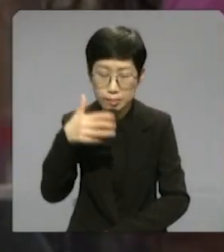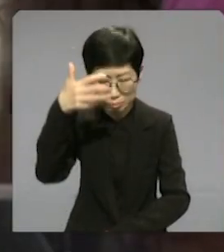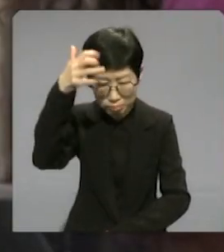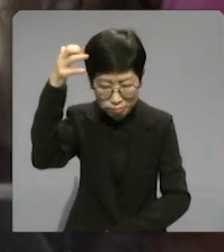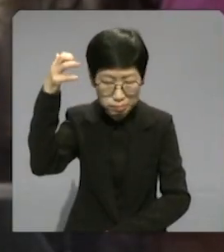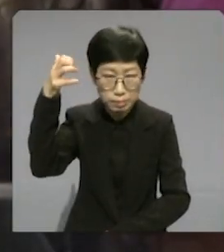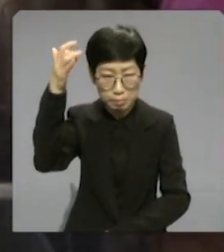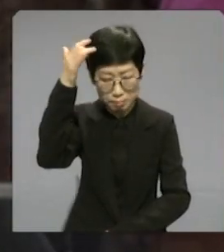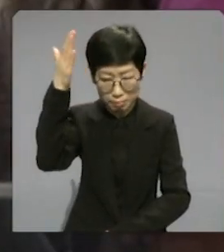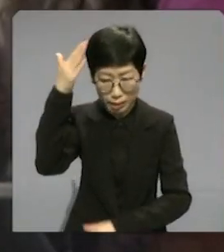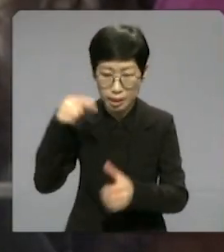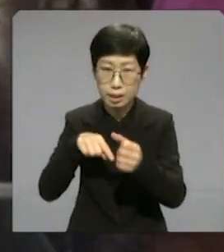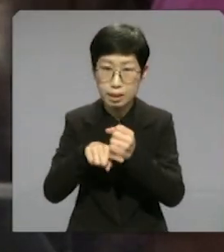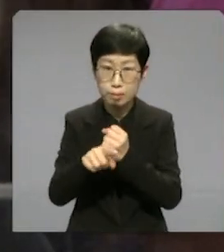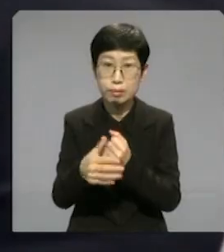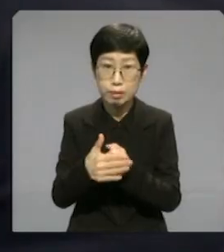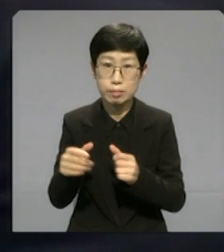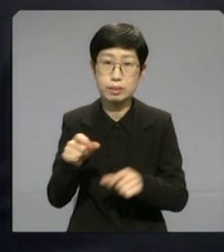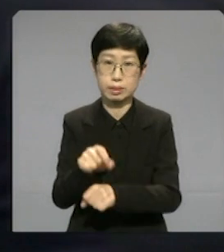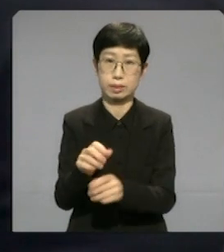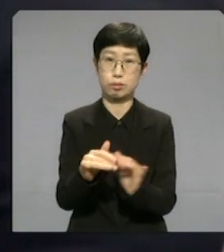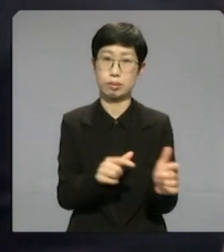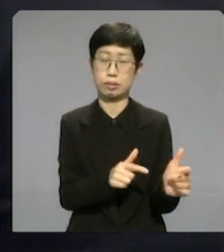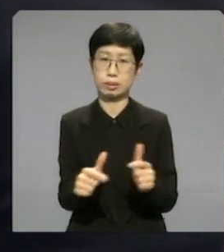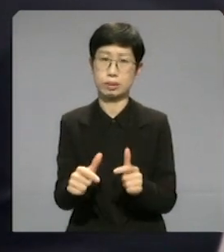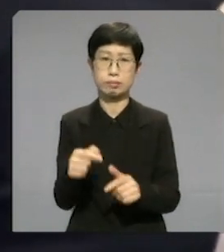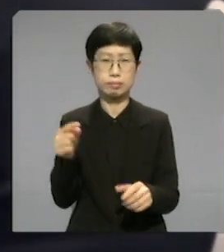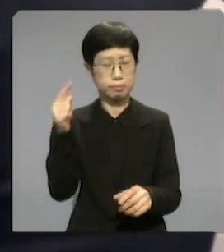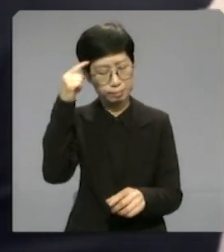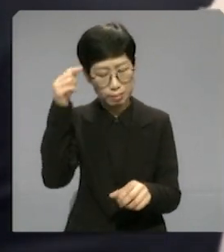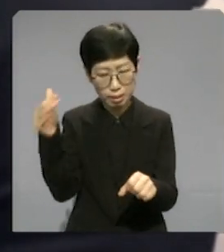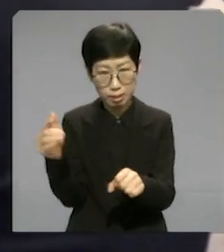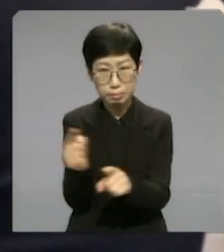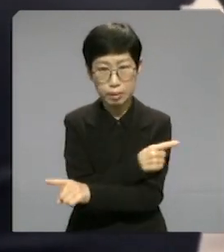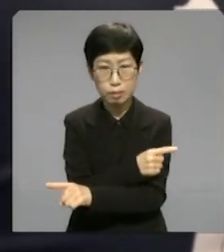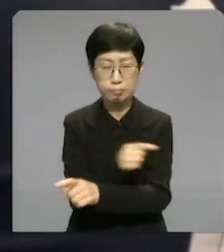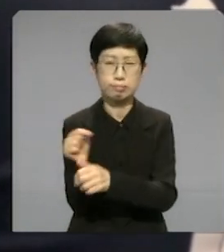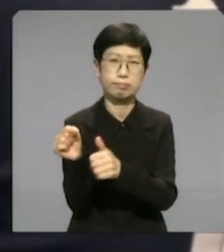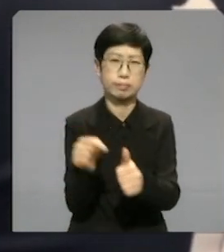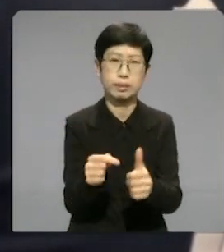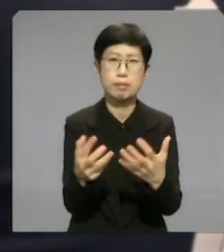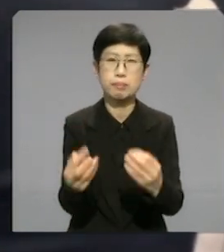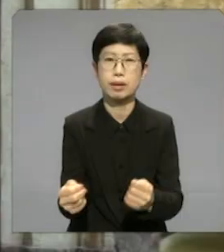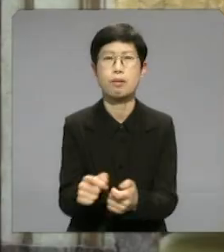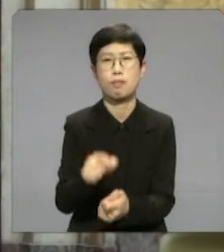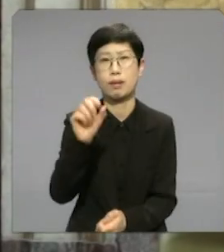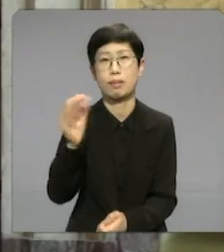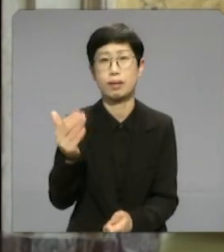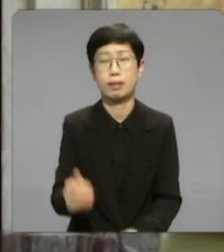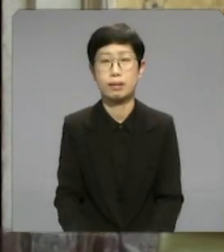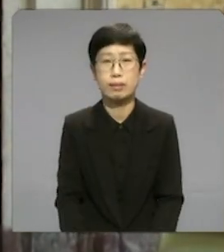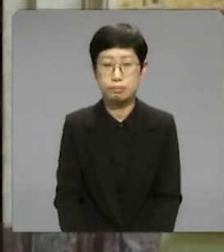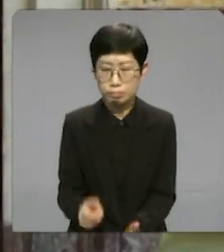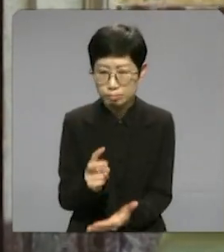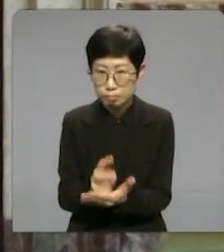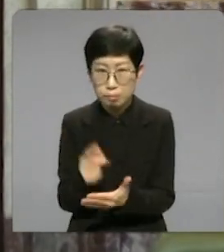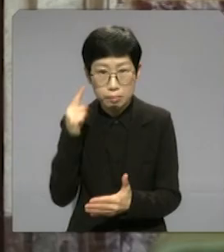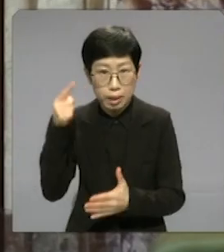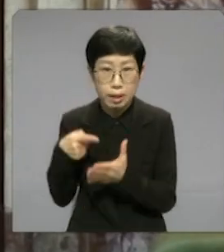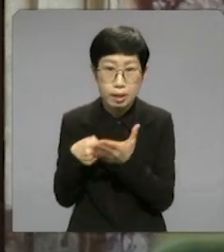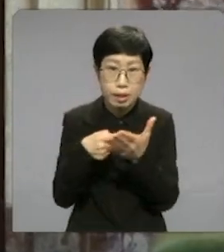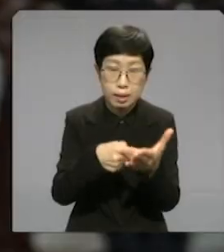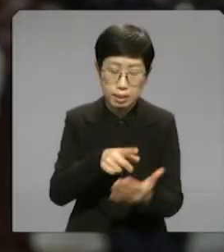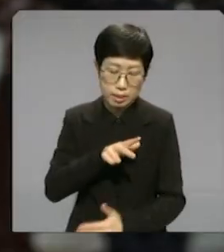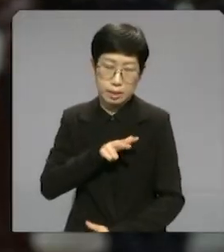곱슬머리, 민머리라는 이유로 직원들이 특정 머리 스타일을 강요당하는 일이 만연해진 지 오래. 법안을 발의한 세르바